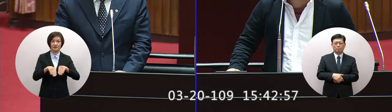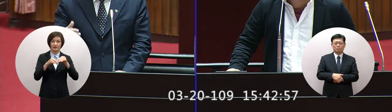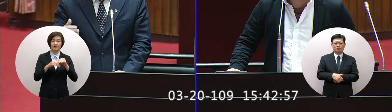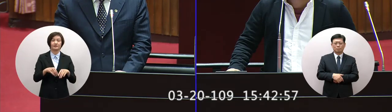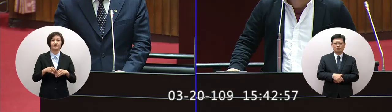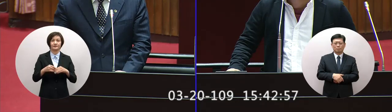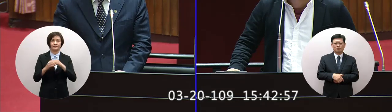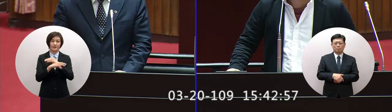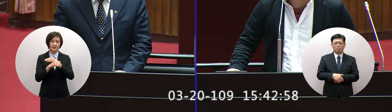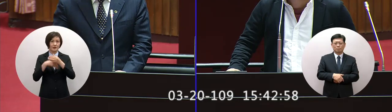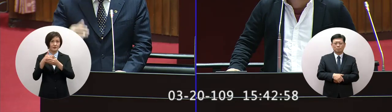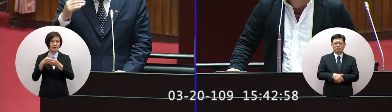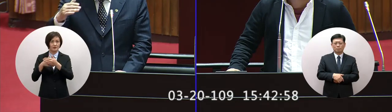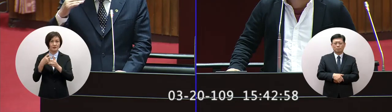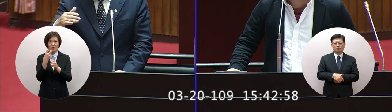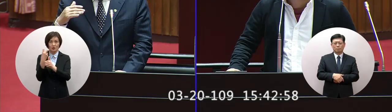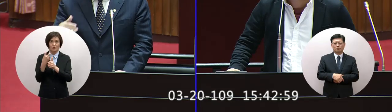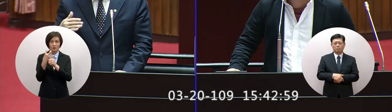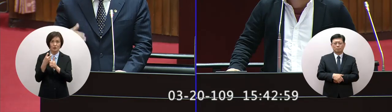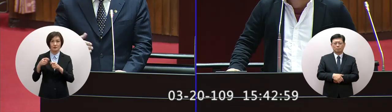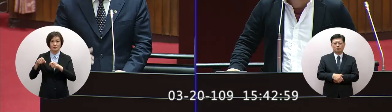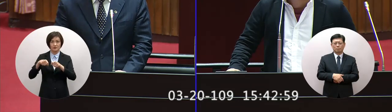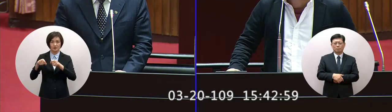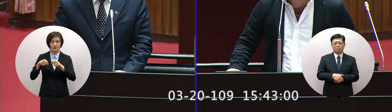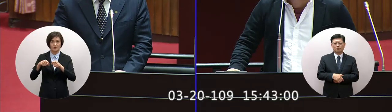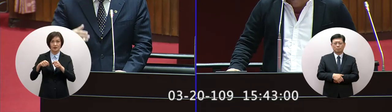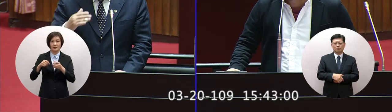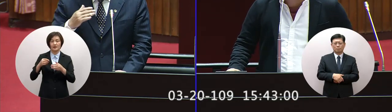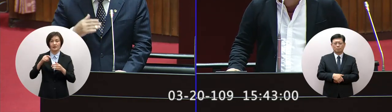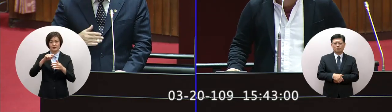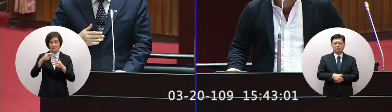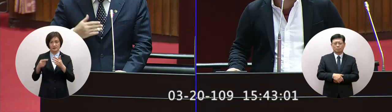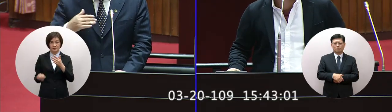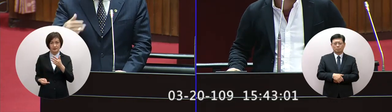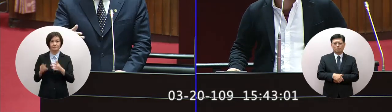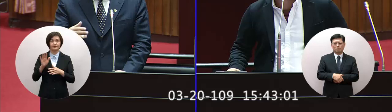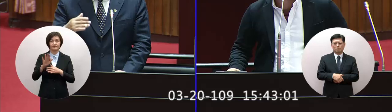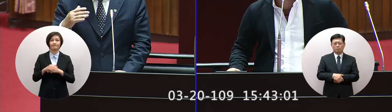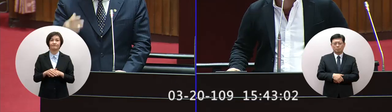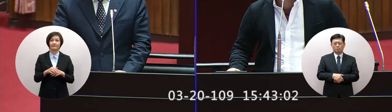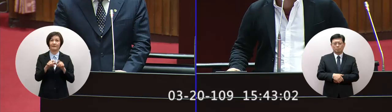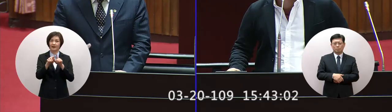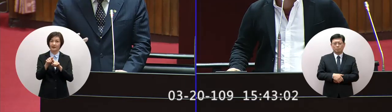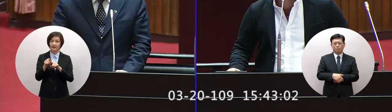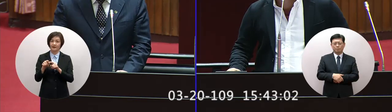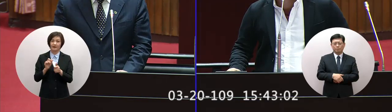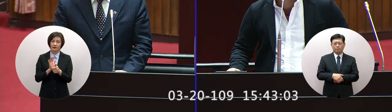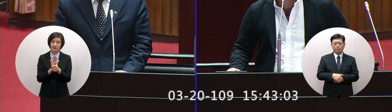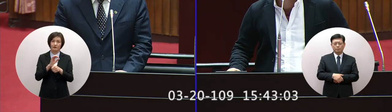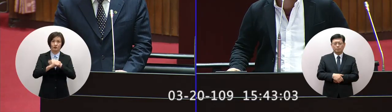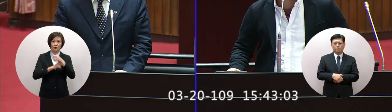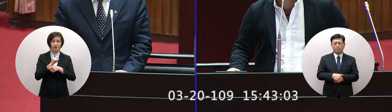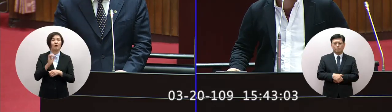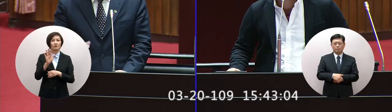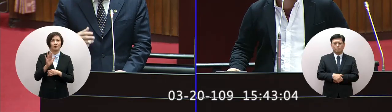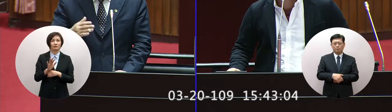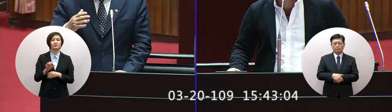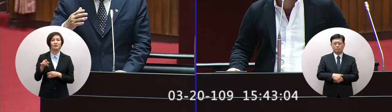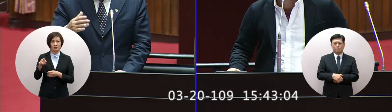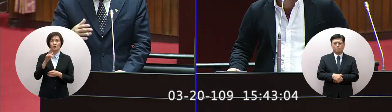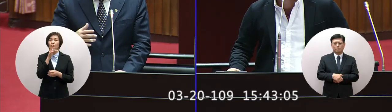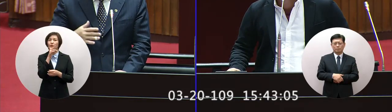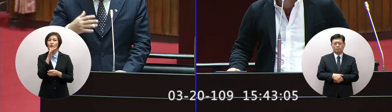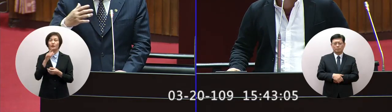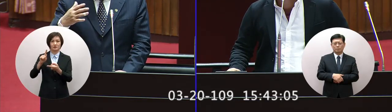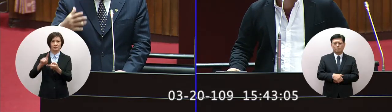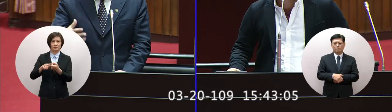减量的这个管制方案的一层一层的方案的定，那我们也都要照着那个来定来推动。不过委员所提的没有错，因为